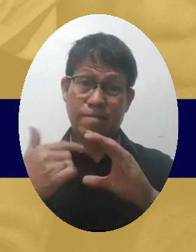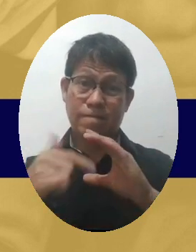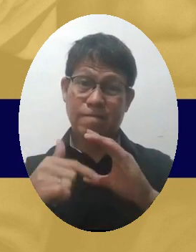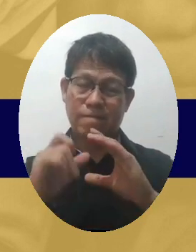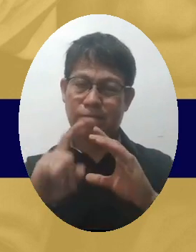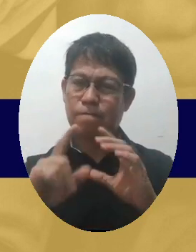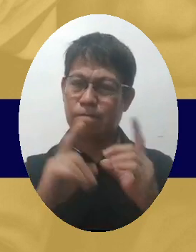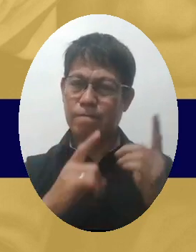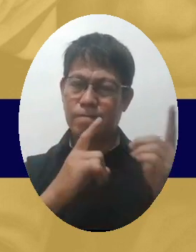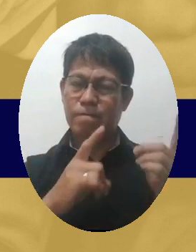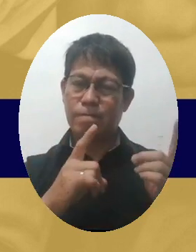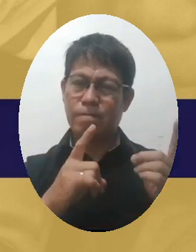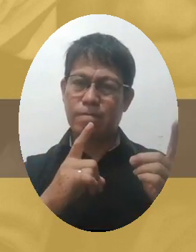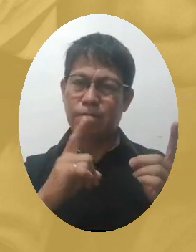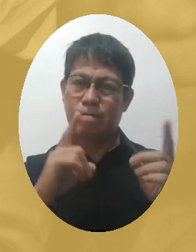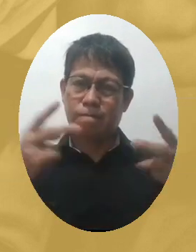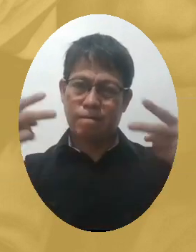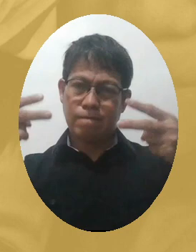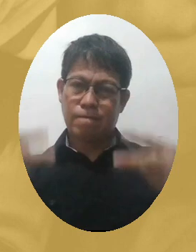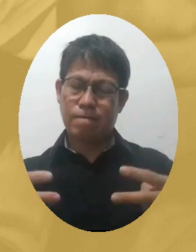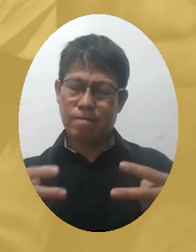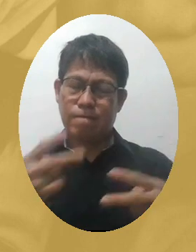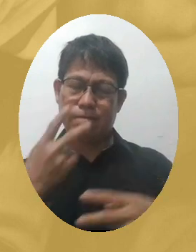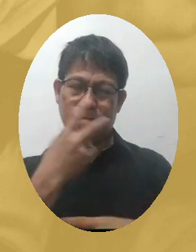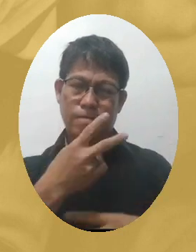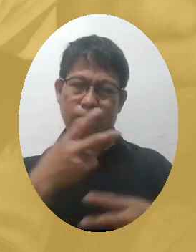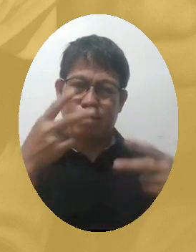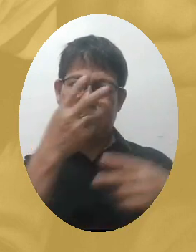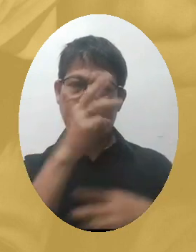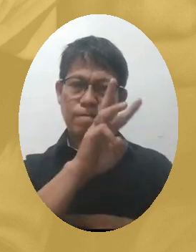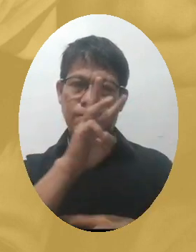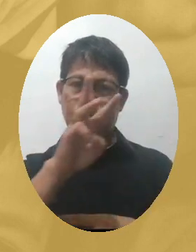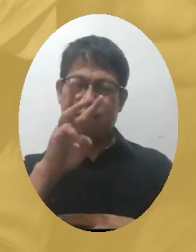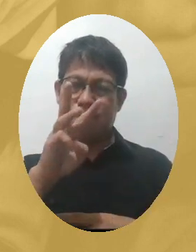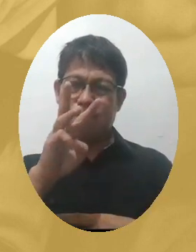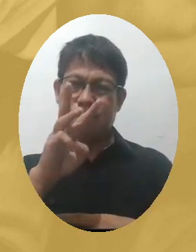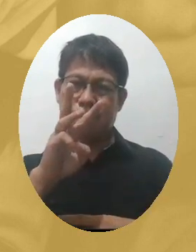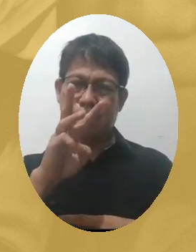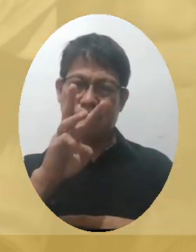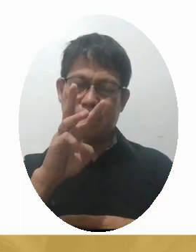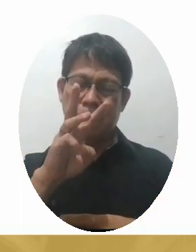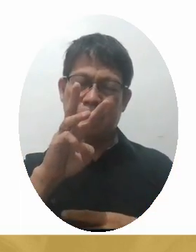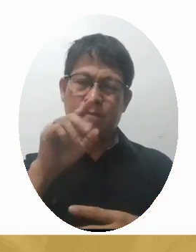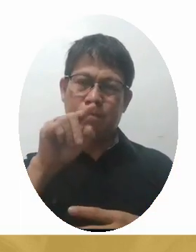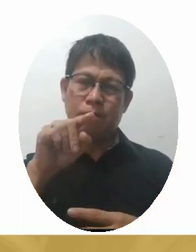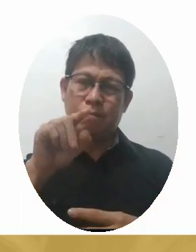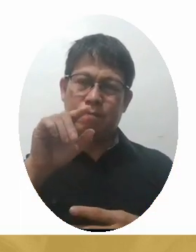GCash. Maaari din kayong mag-donate sa pamamagitan ng ating website. Sadyahin kami sa